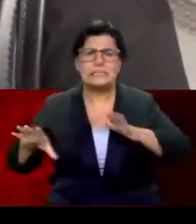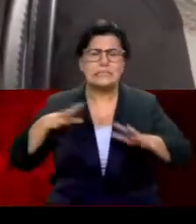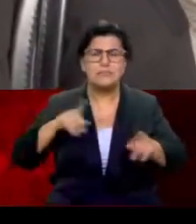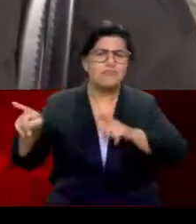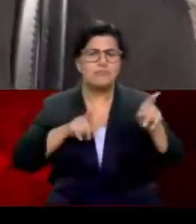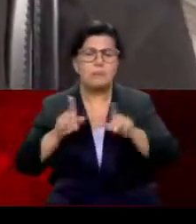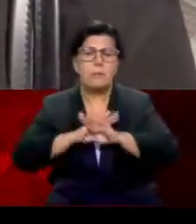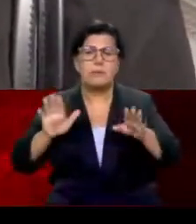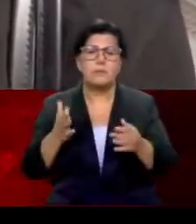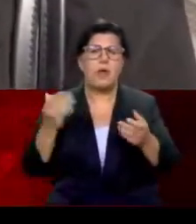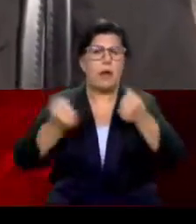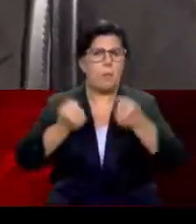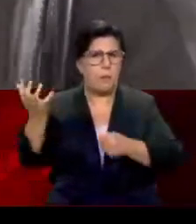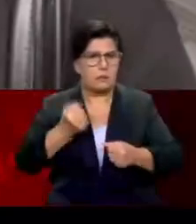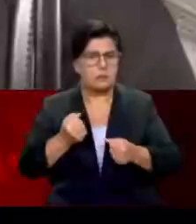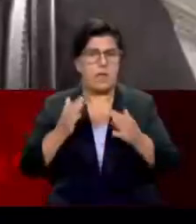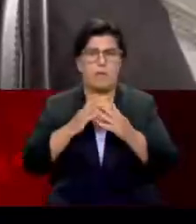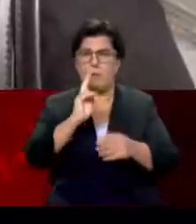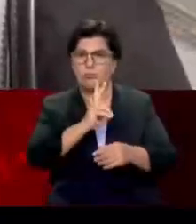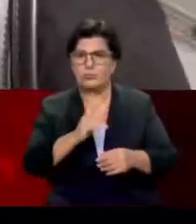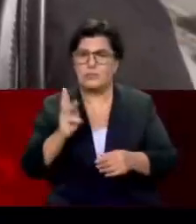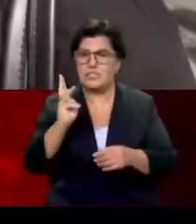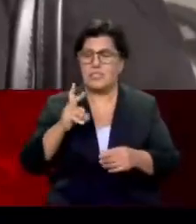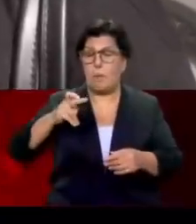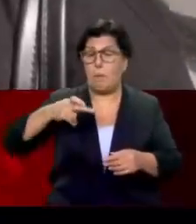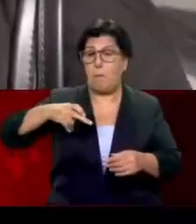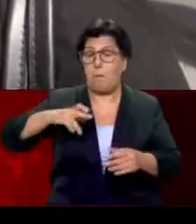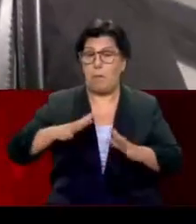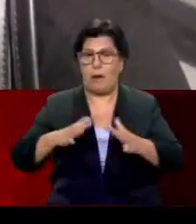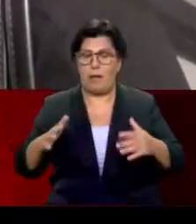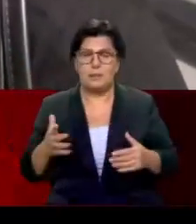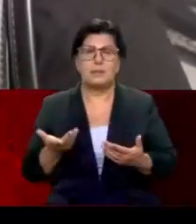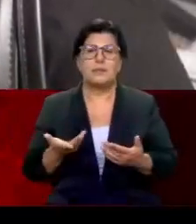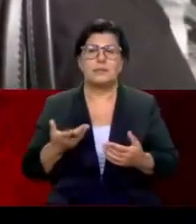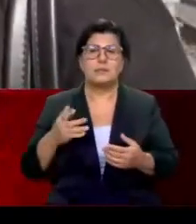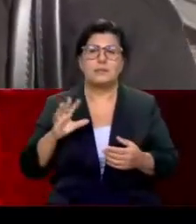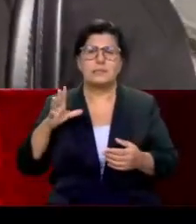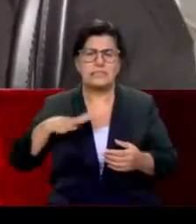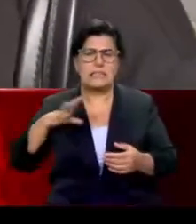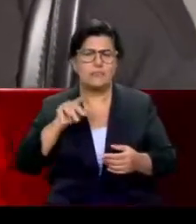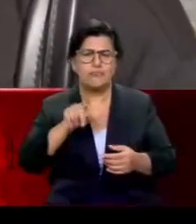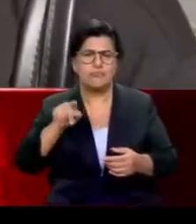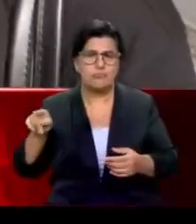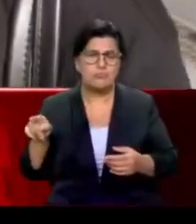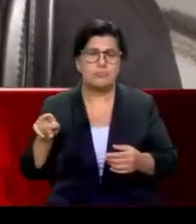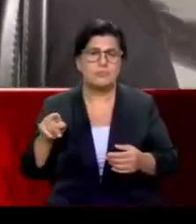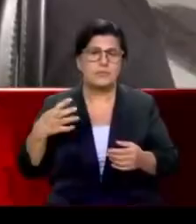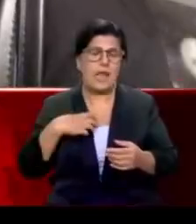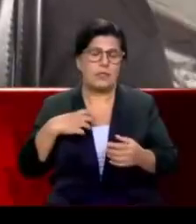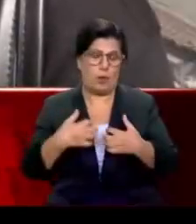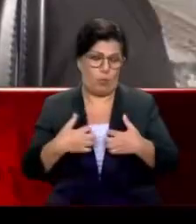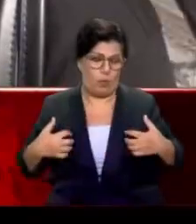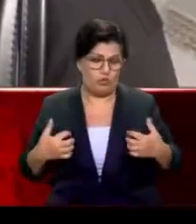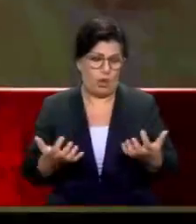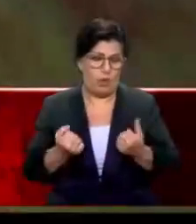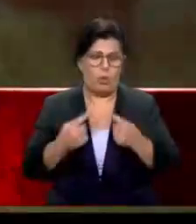Arabamı alsın. Ev kesinlikle onun olacak. Nişanda pırlanta, tam tur istemesi falan onlar. Ama onlar da şey diyor, kendimi